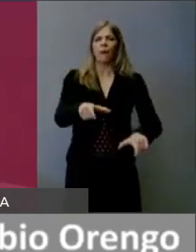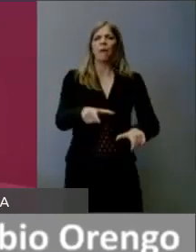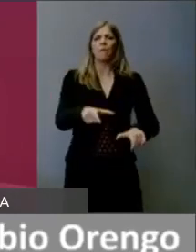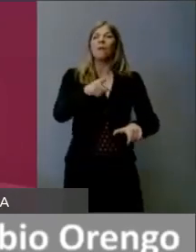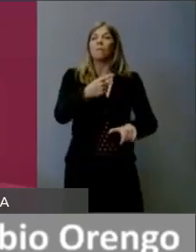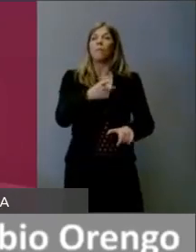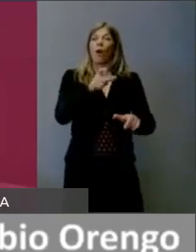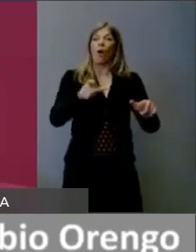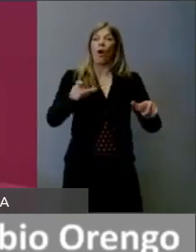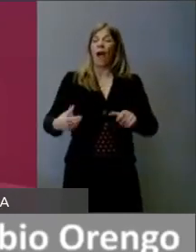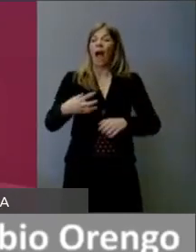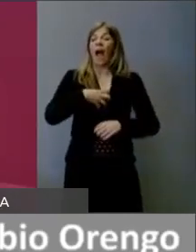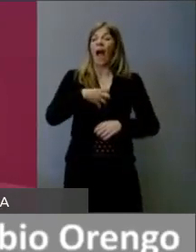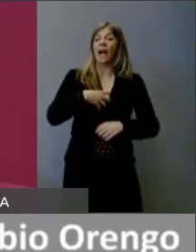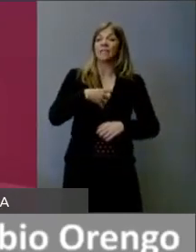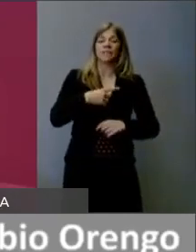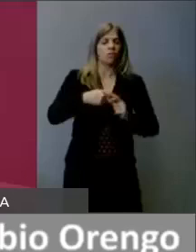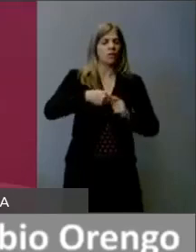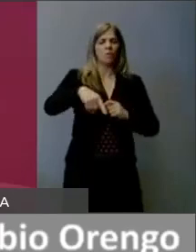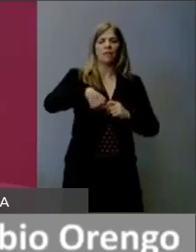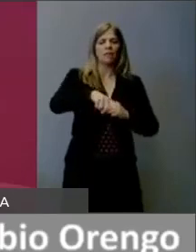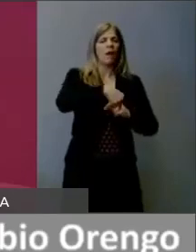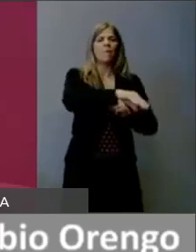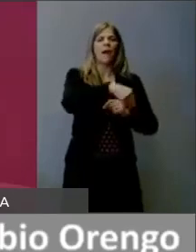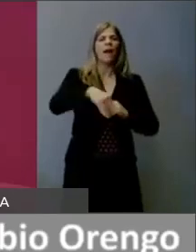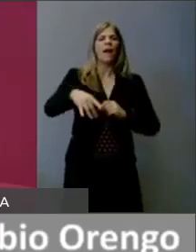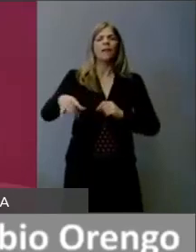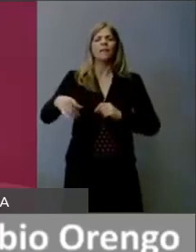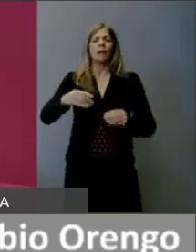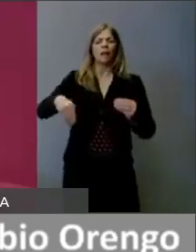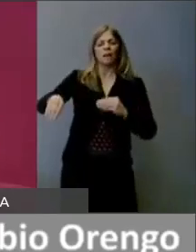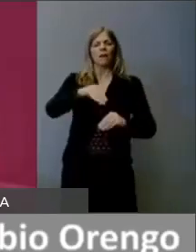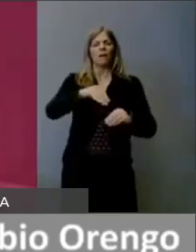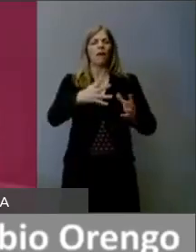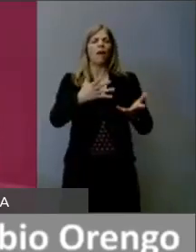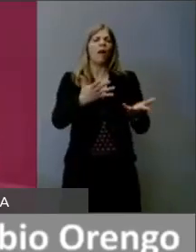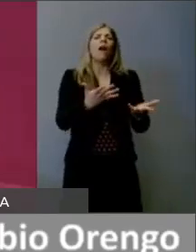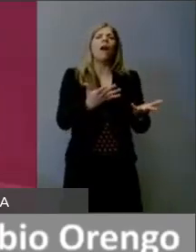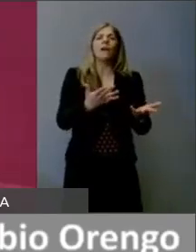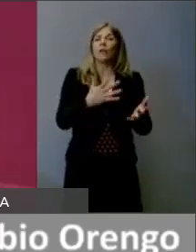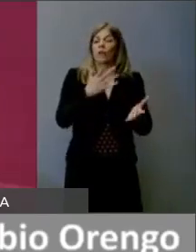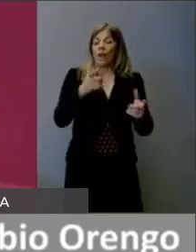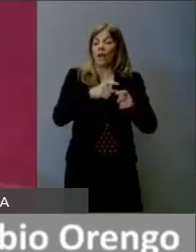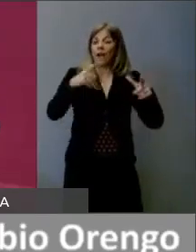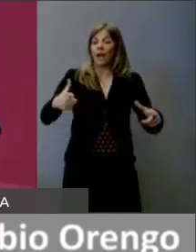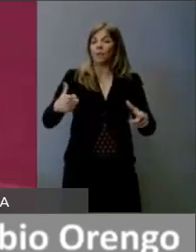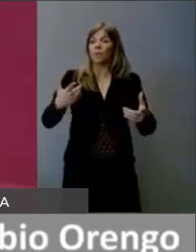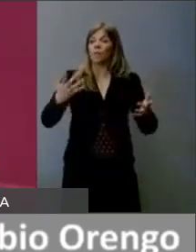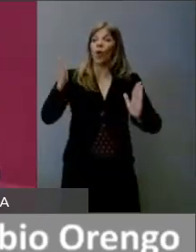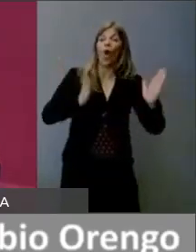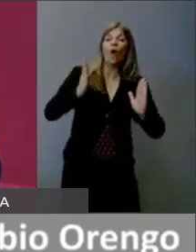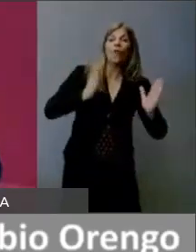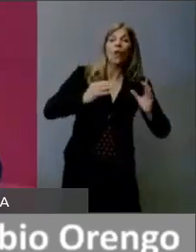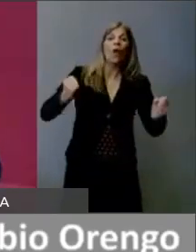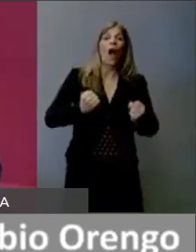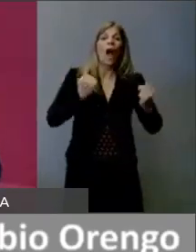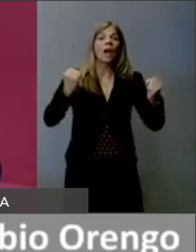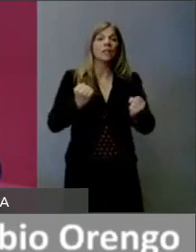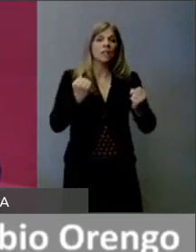assessori modifica i percorsi democratici di quello che sono, che dovrebbe essere il confronto attivo con tutti i